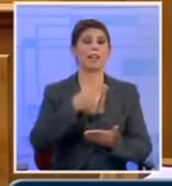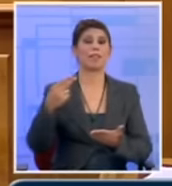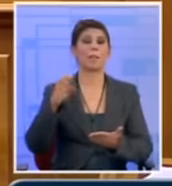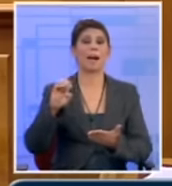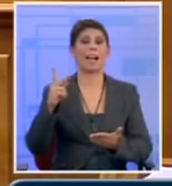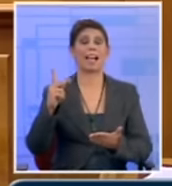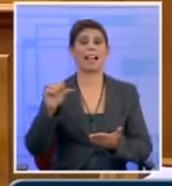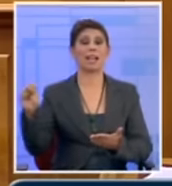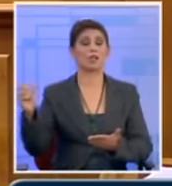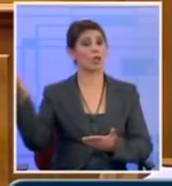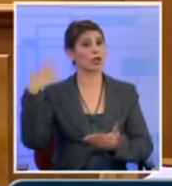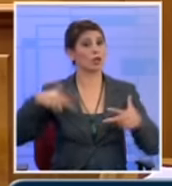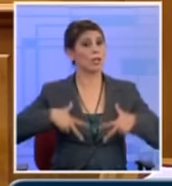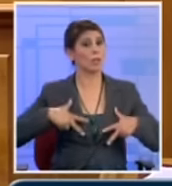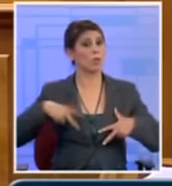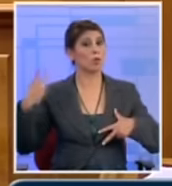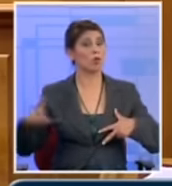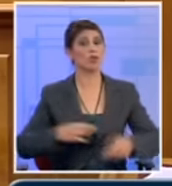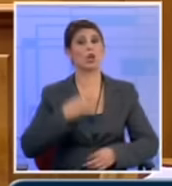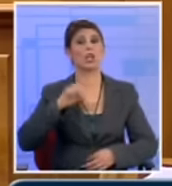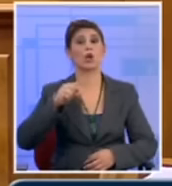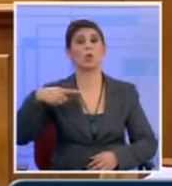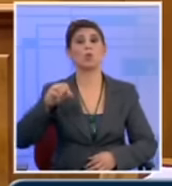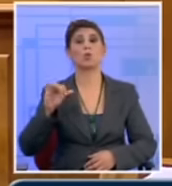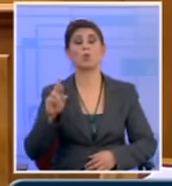δεν κάνω λάθος, ο τότε υπουργός σας κ. Τουρνάρας.